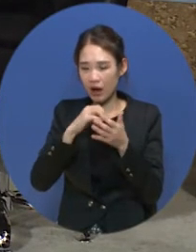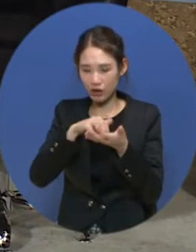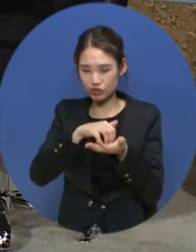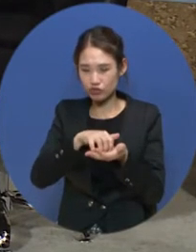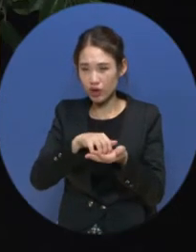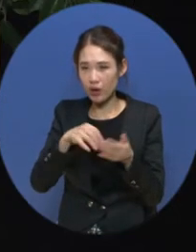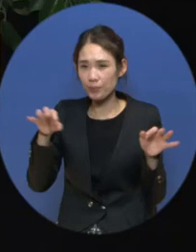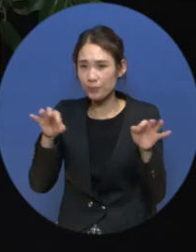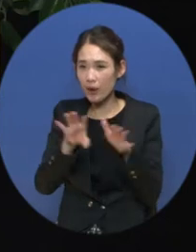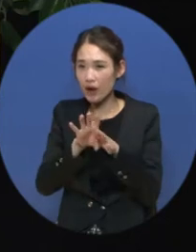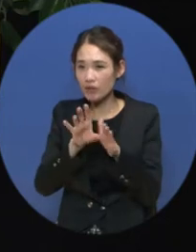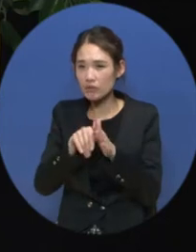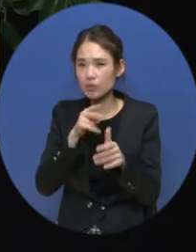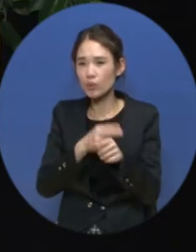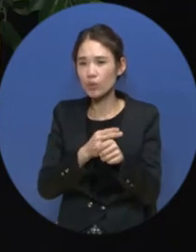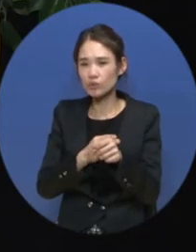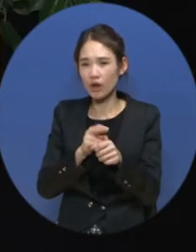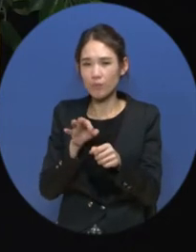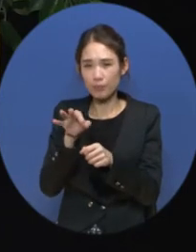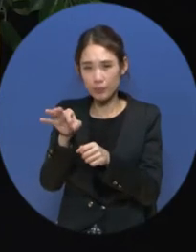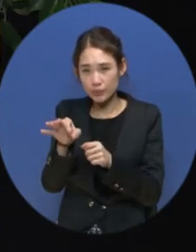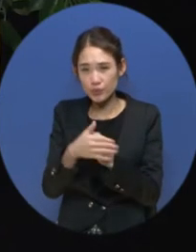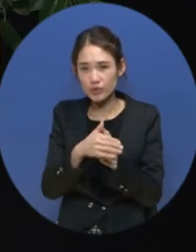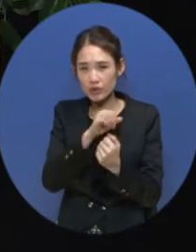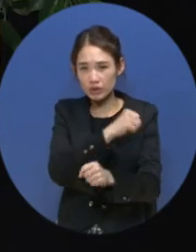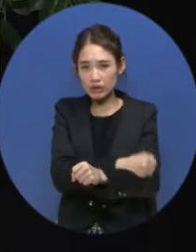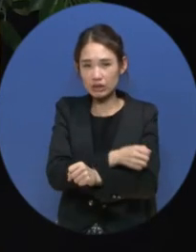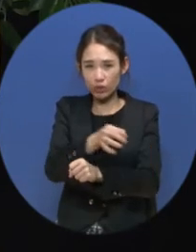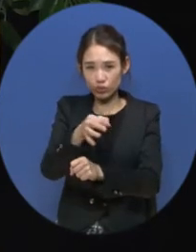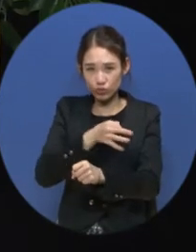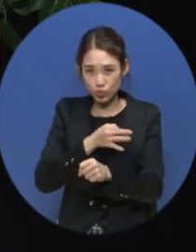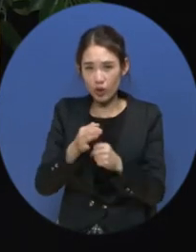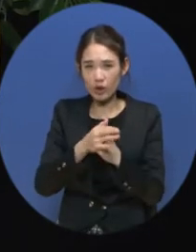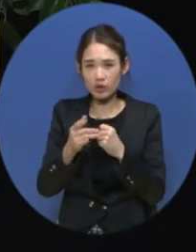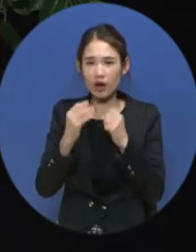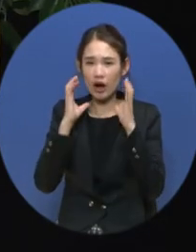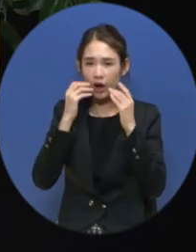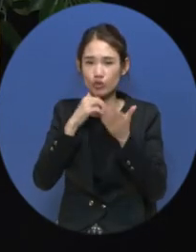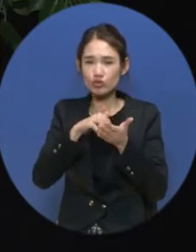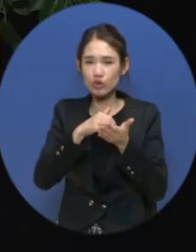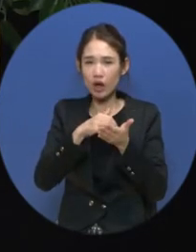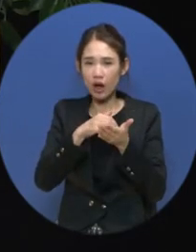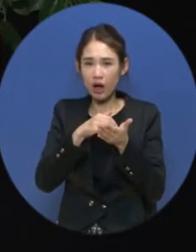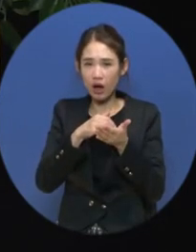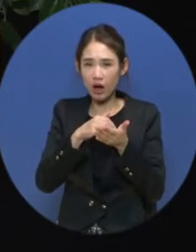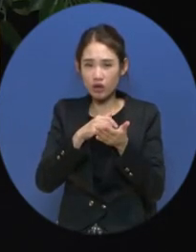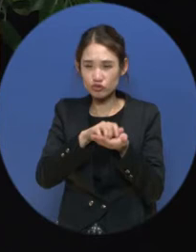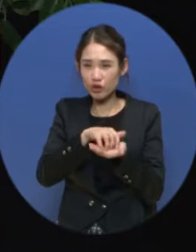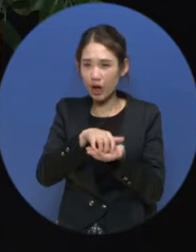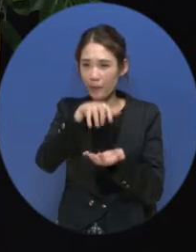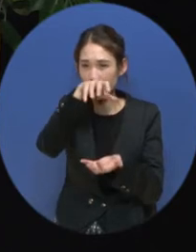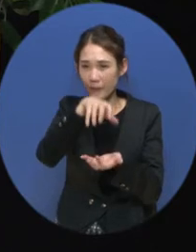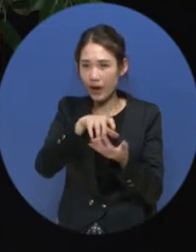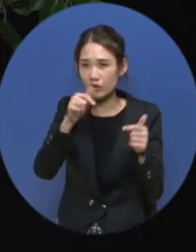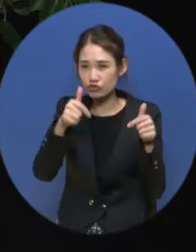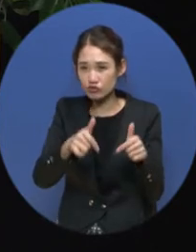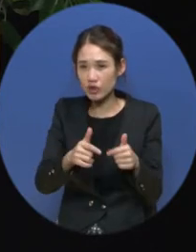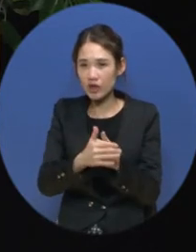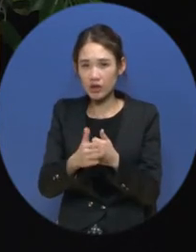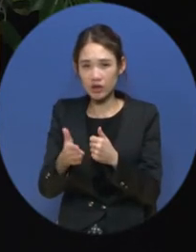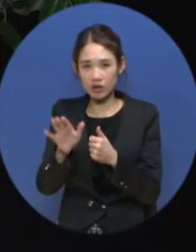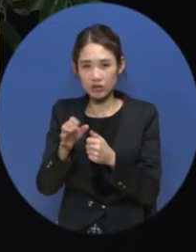줘야 되는데 인건비를 지원하는 데는 아이들이 빠져 숫자가 좀